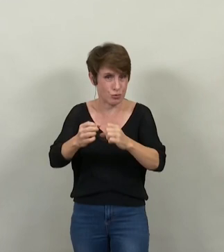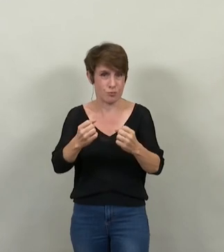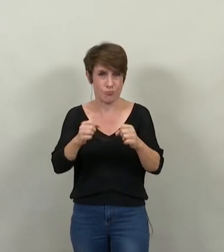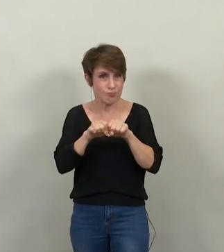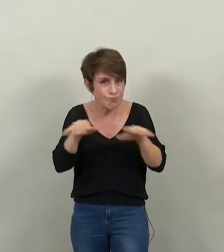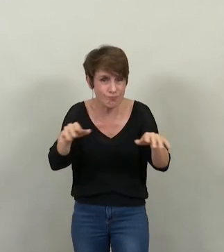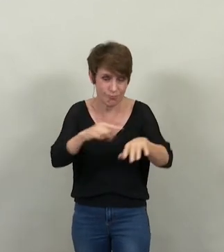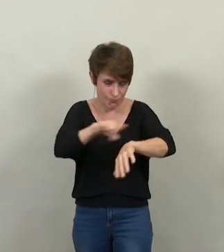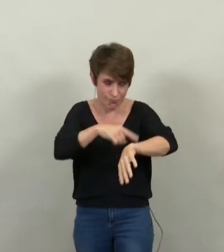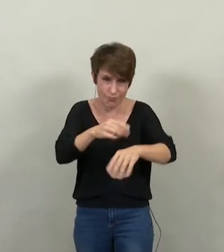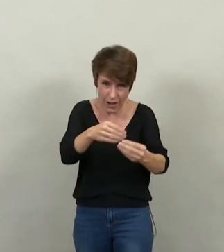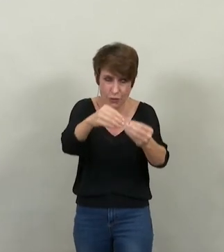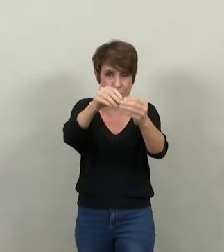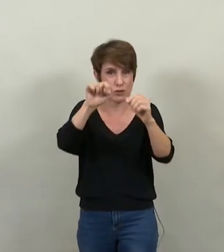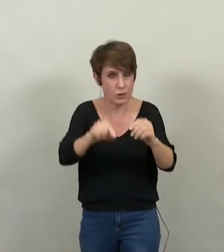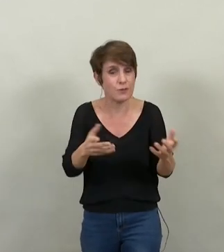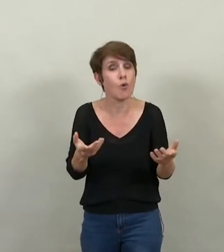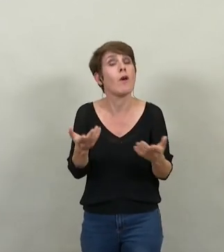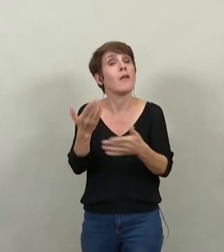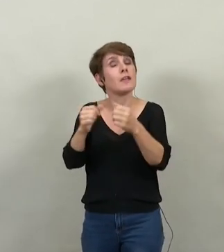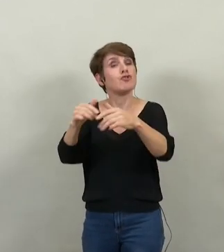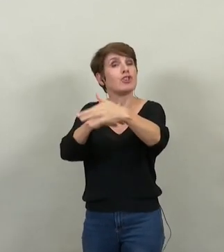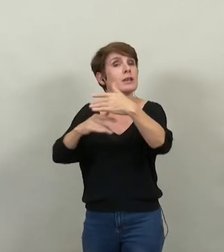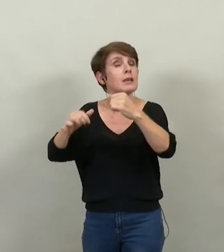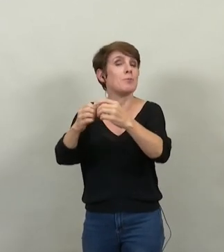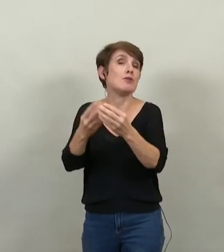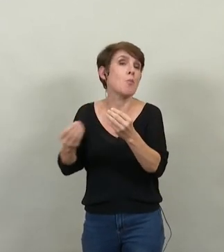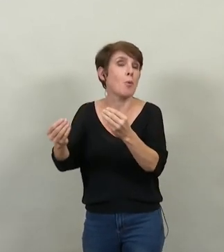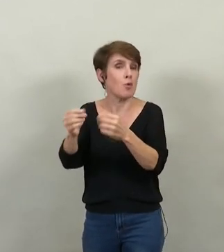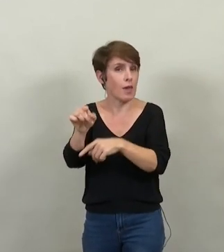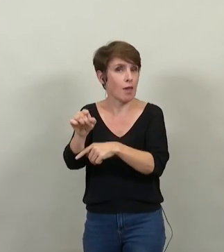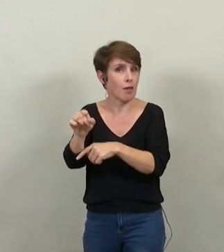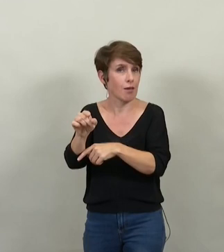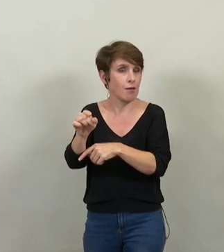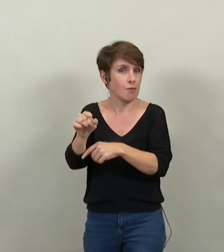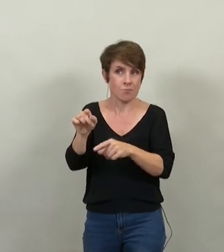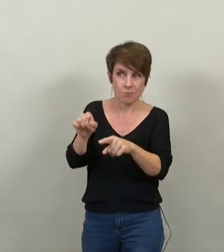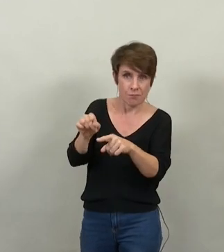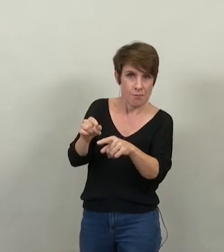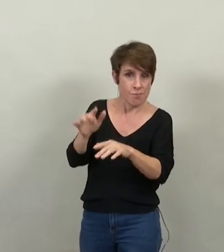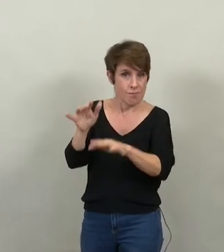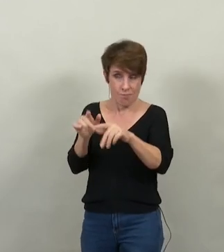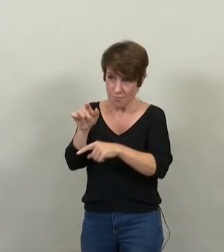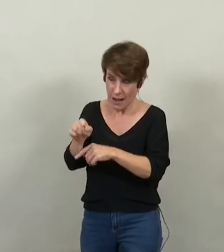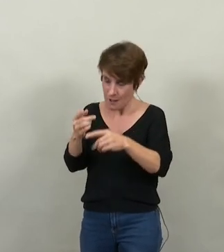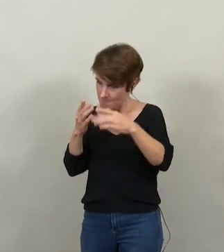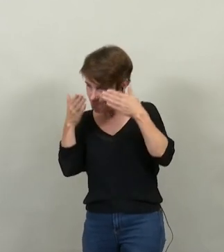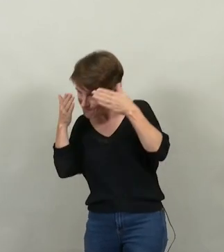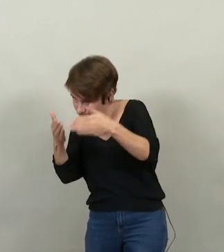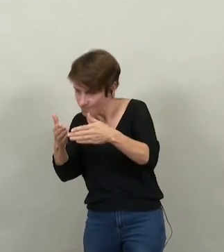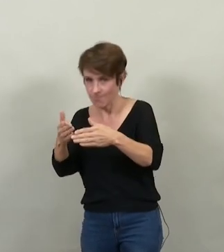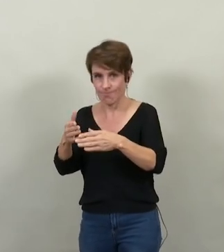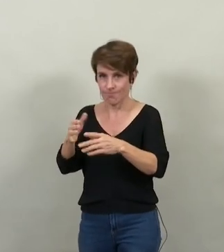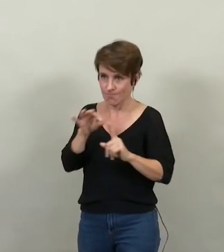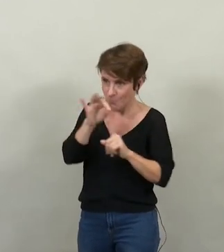véloos parfois dans les milieux populairire qui en ont qui qui qui devrait auxquel on devrait porter cette cette vocation